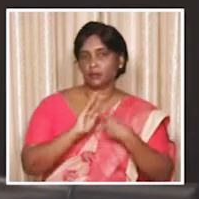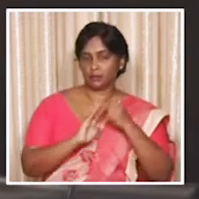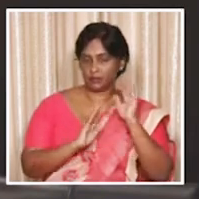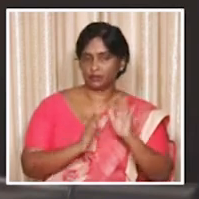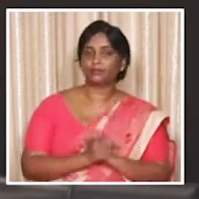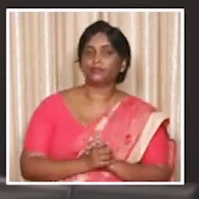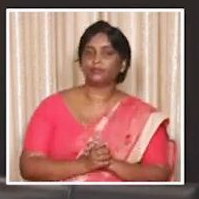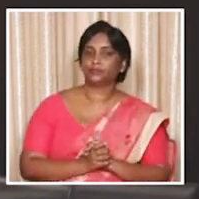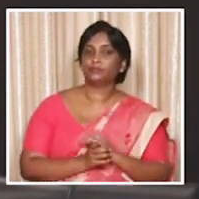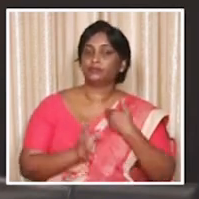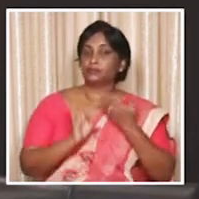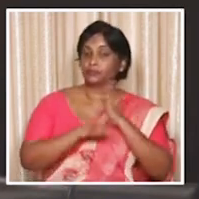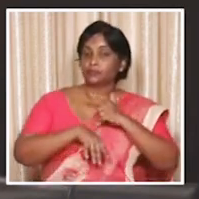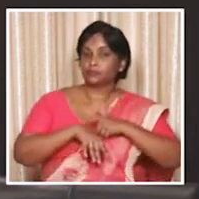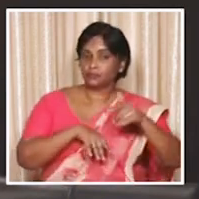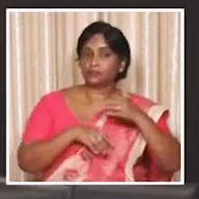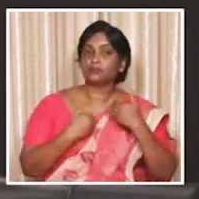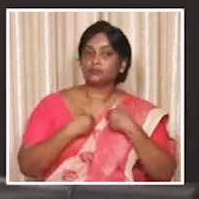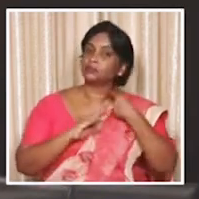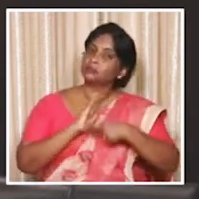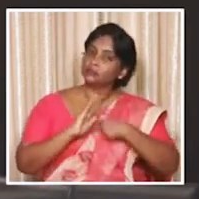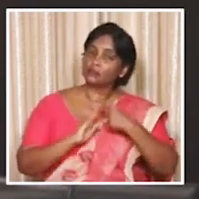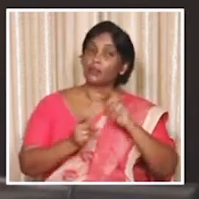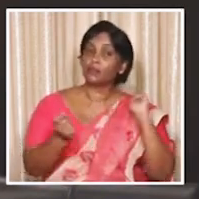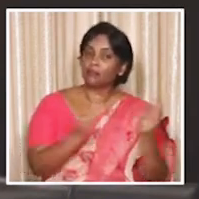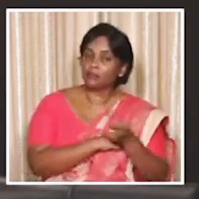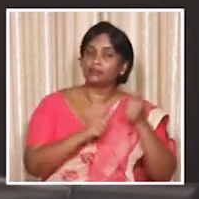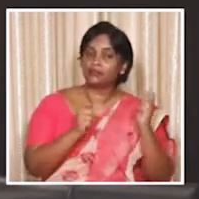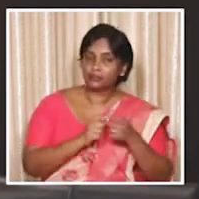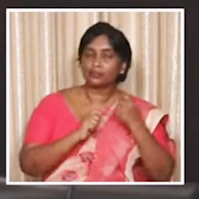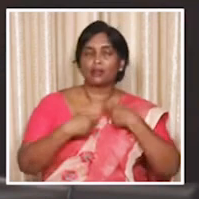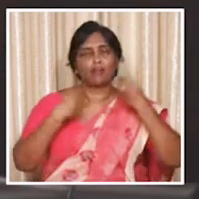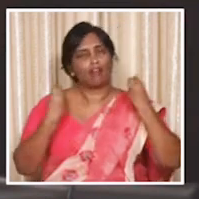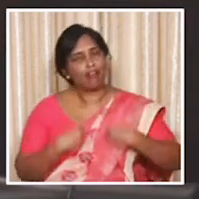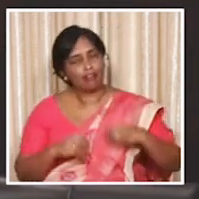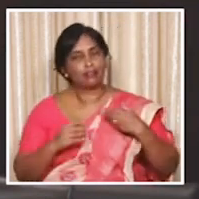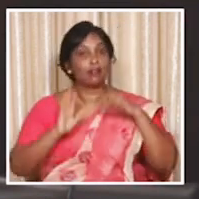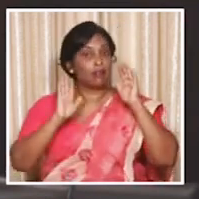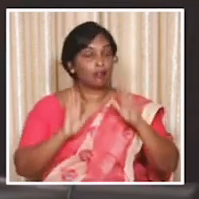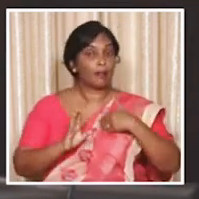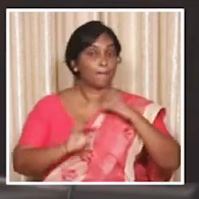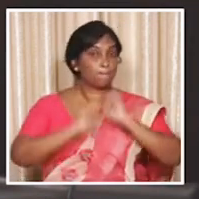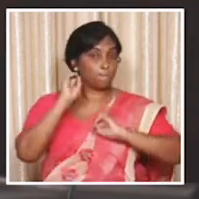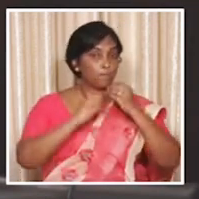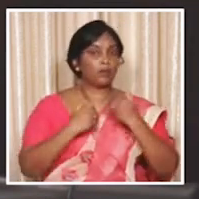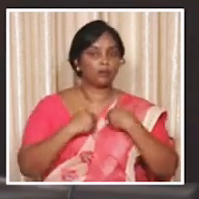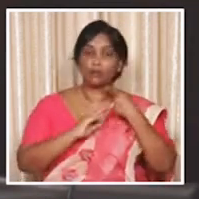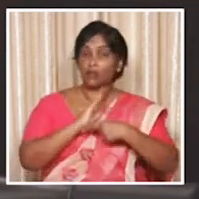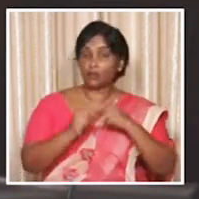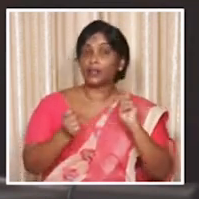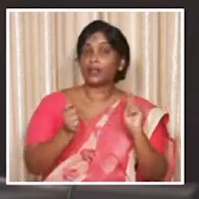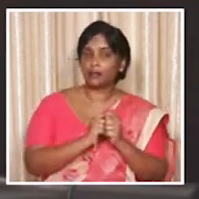තියෙනවා. එතකොට පහුගිය කාලේ අපේ රටේ මැච් ගැහුවා, අපි මැච් පැරදුනා. හැබැයි අපි ප්‍රතිශතයක් විදිහට අපේ රටේ